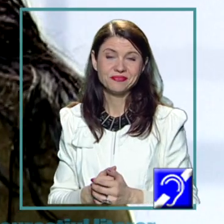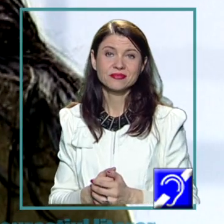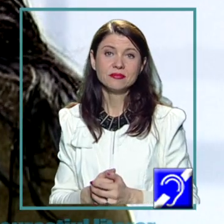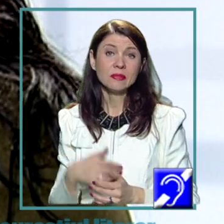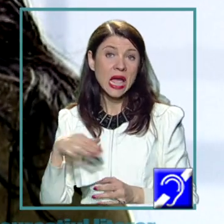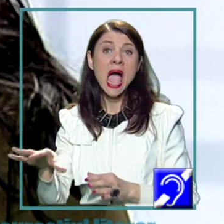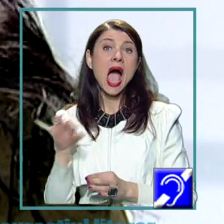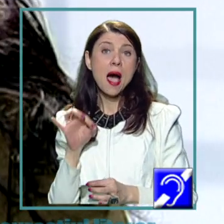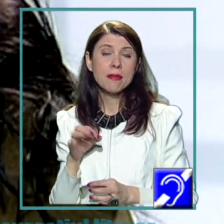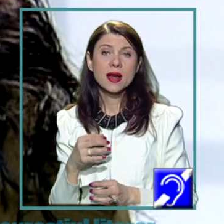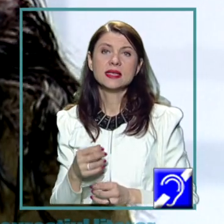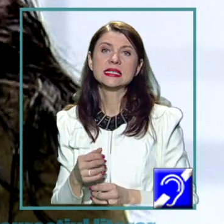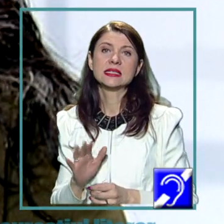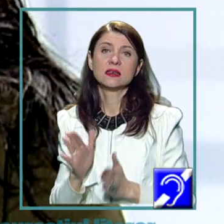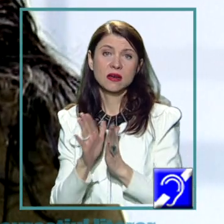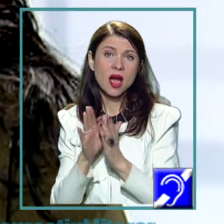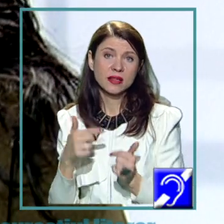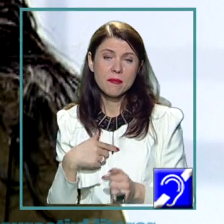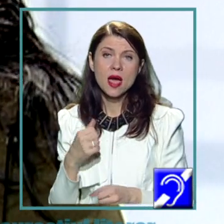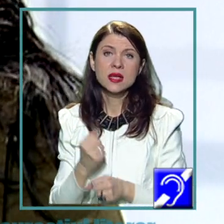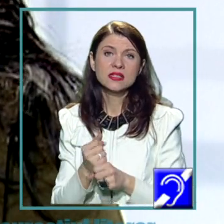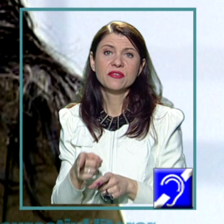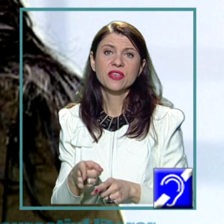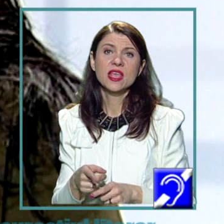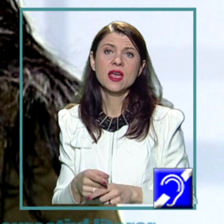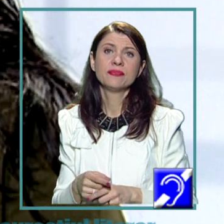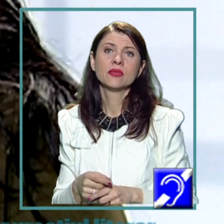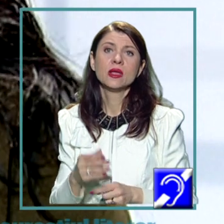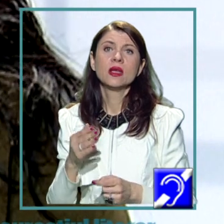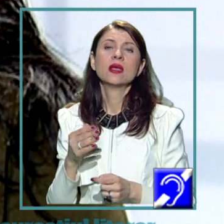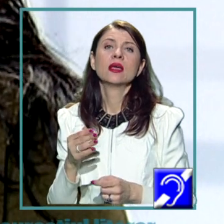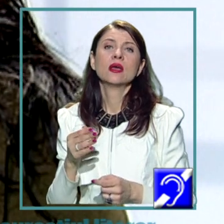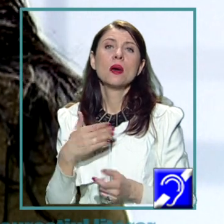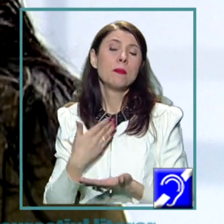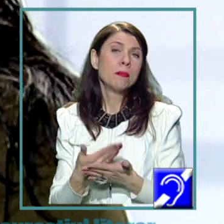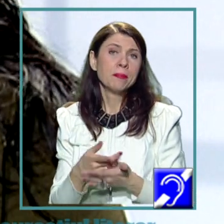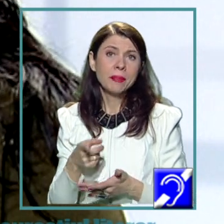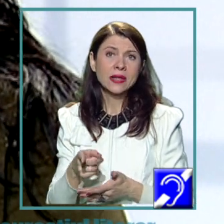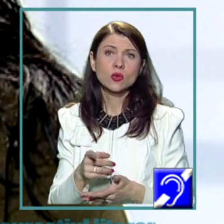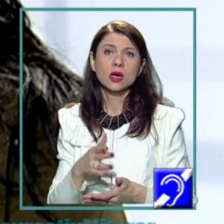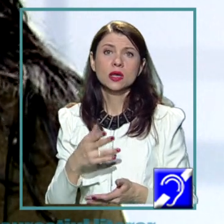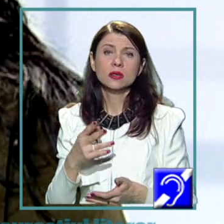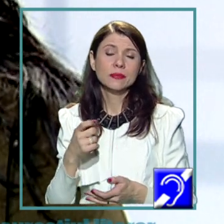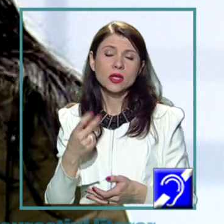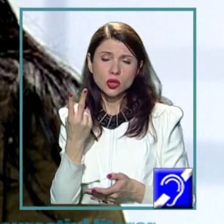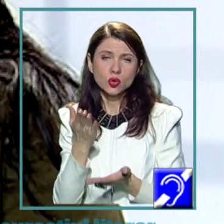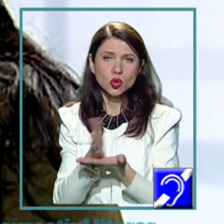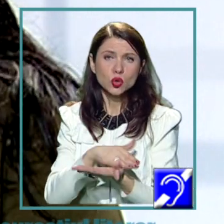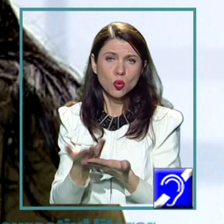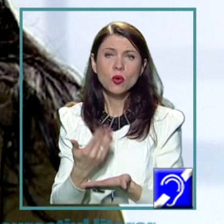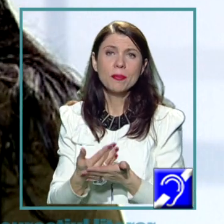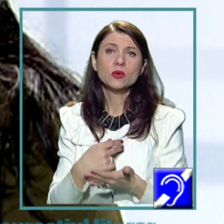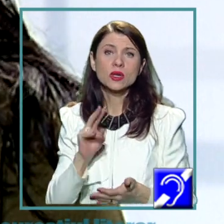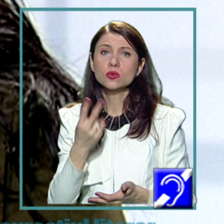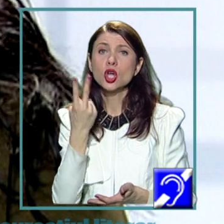Am ales ca structura cărții mele să fie aceea de diptic, pentru că sunt, după mine, două imagini generale